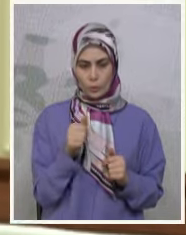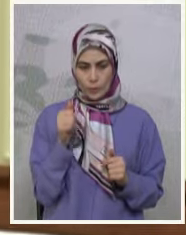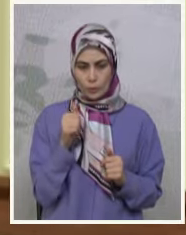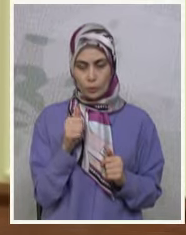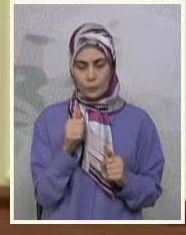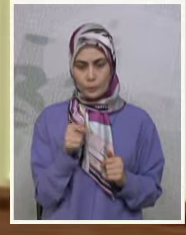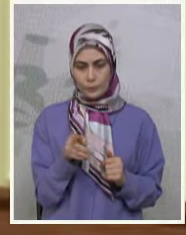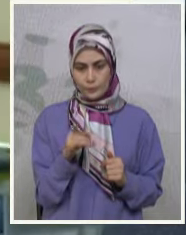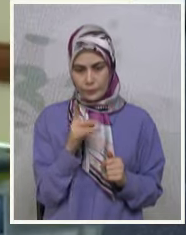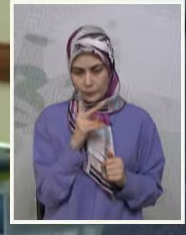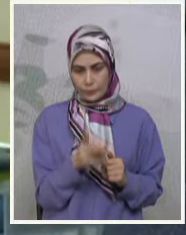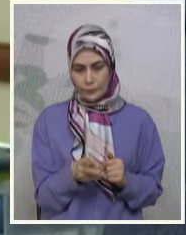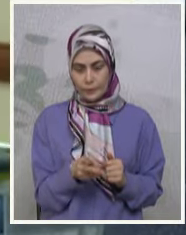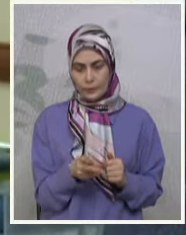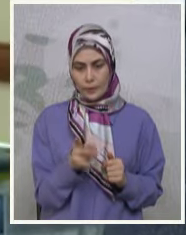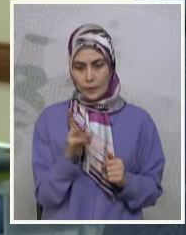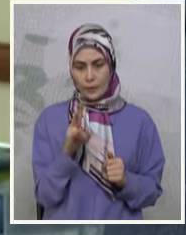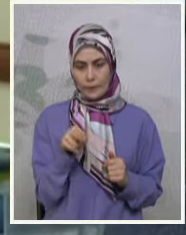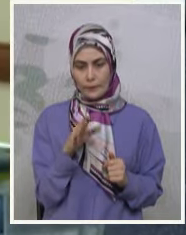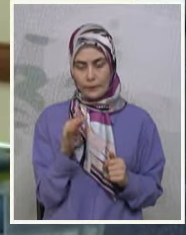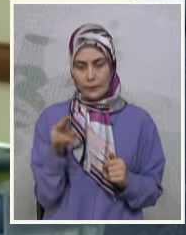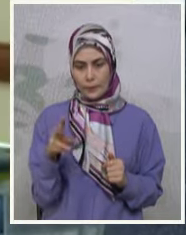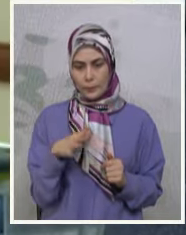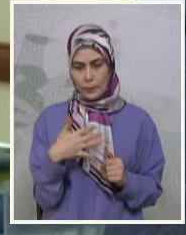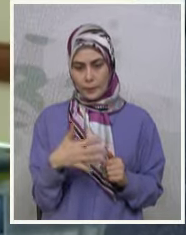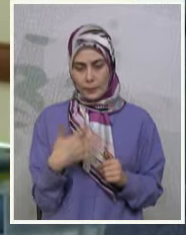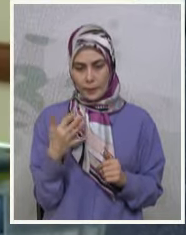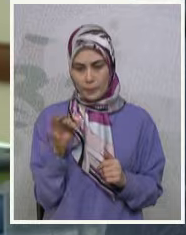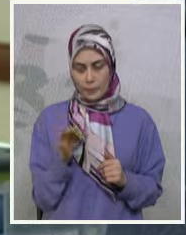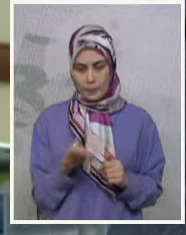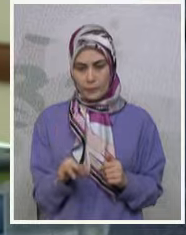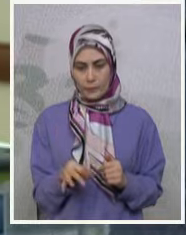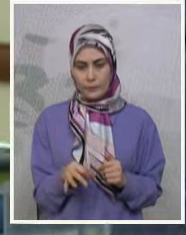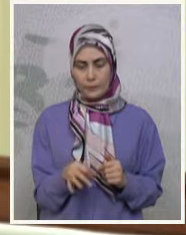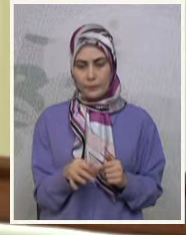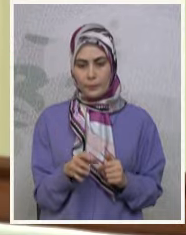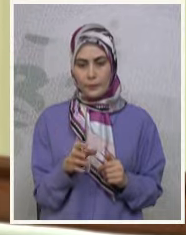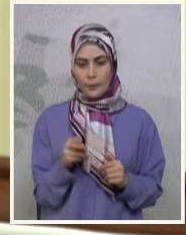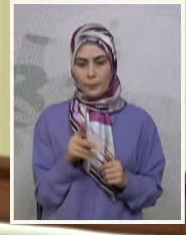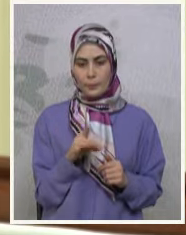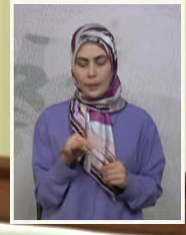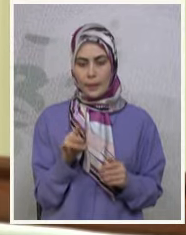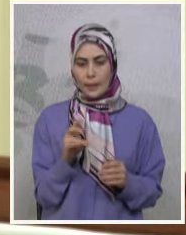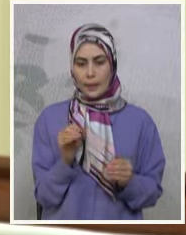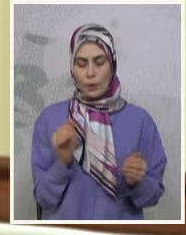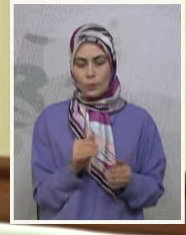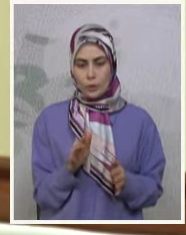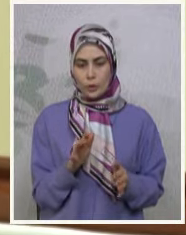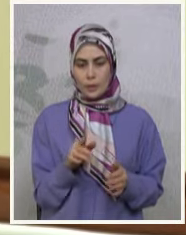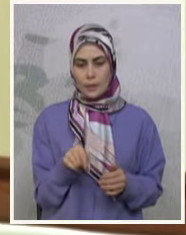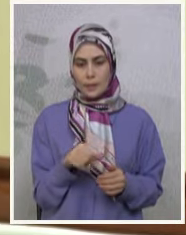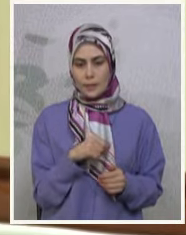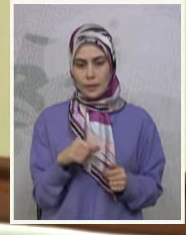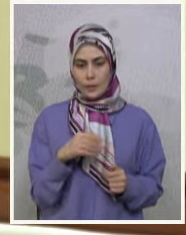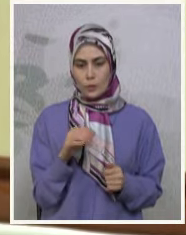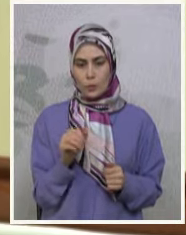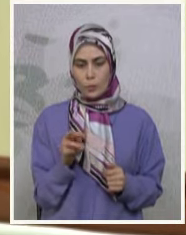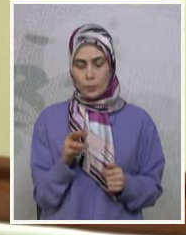видите, НДФЛ у нас составлял 55%, при неуменьшении самой